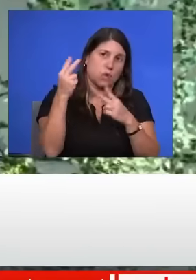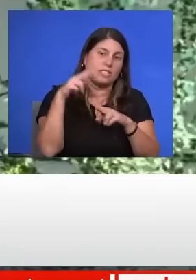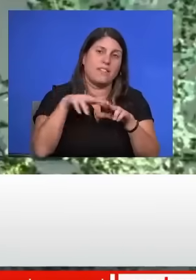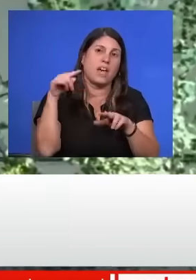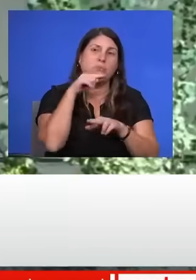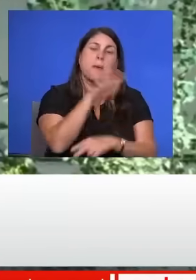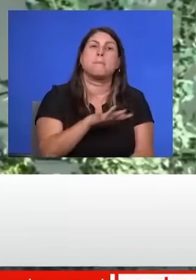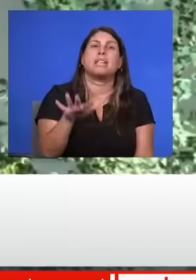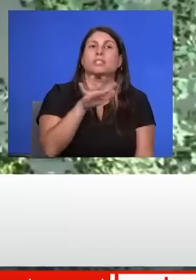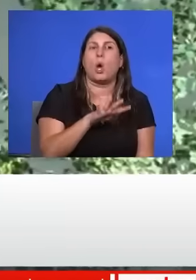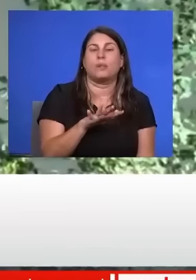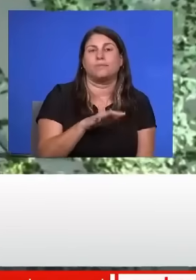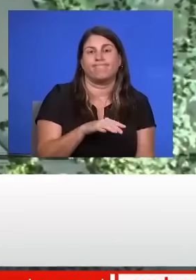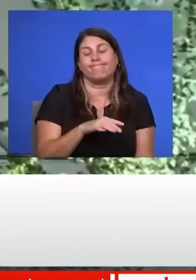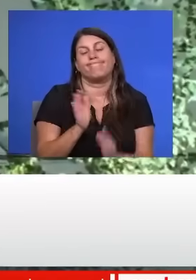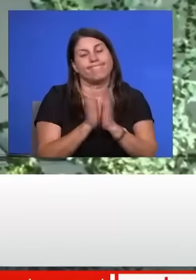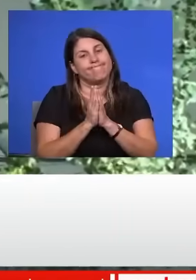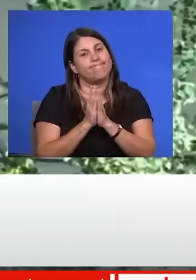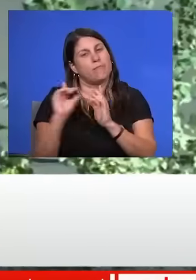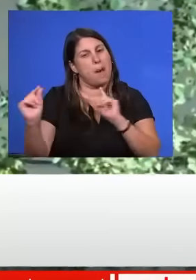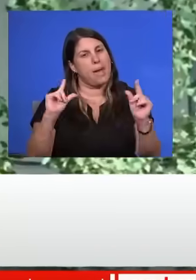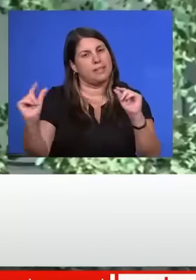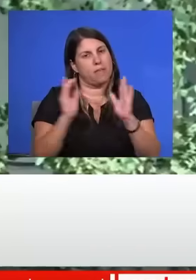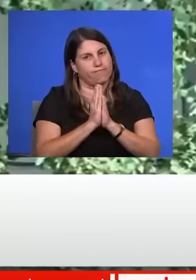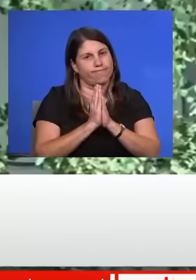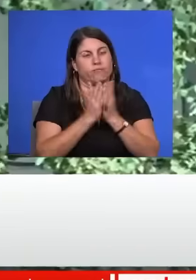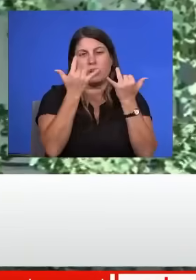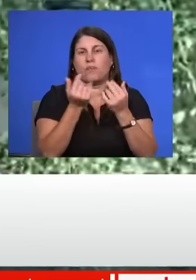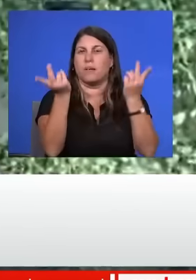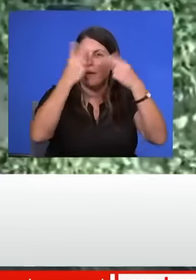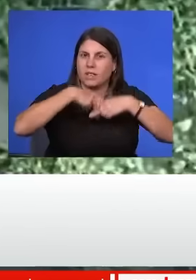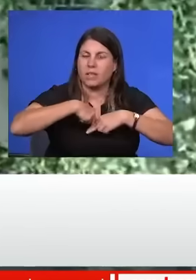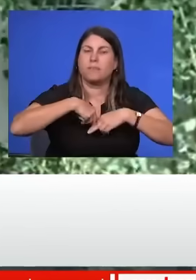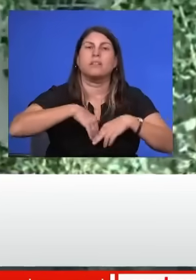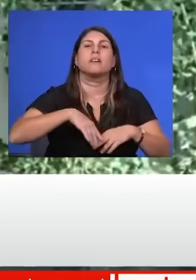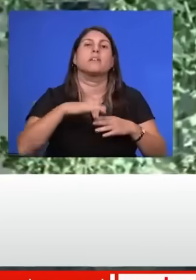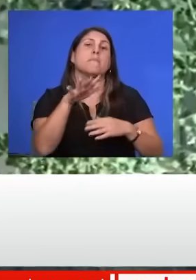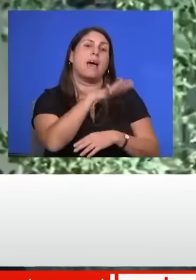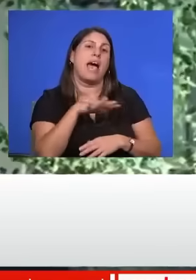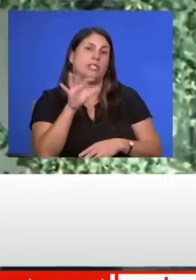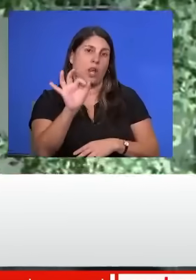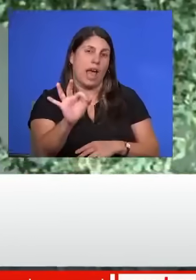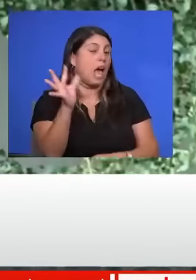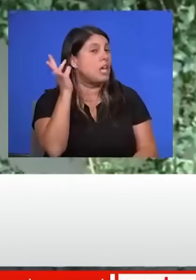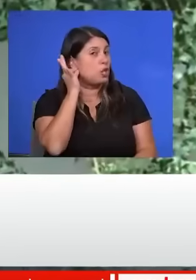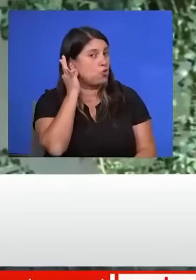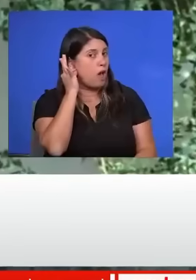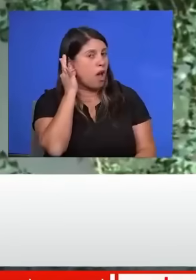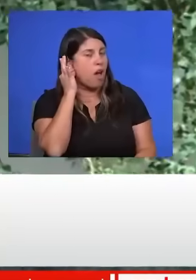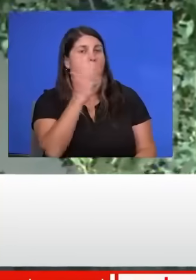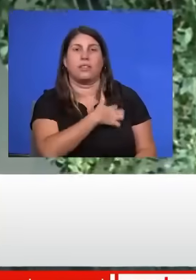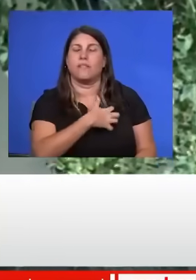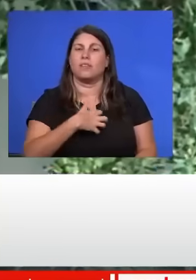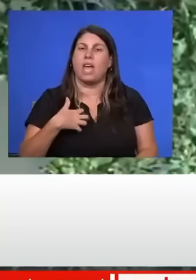אז להיכנס בחזרה לבתים. כרגע אנחנו מבינים שבגזרה של חלירן, אישה שנפגעה משברי